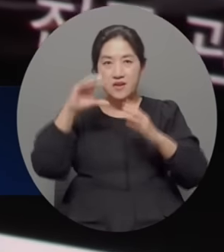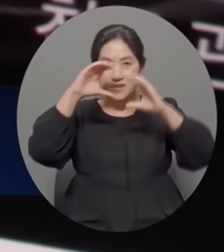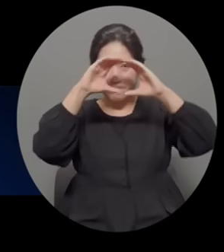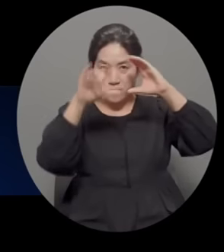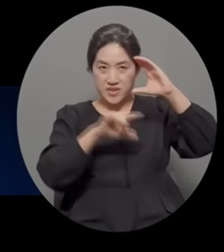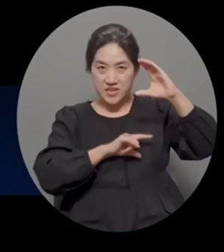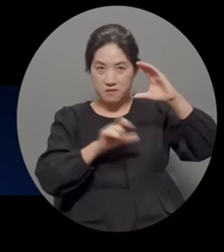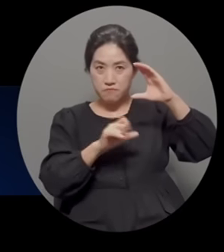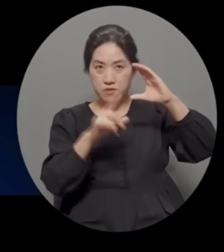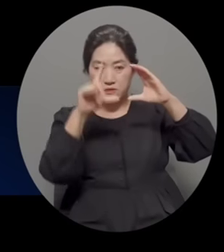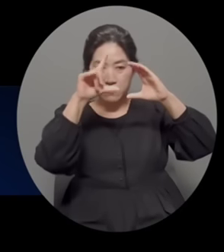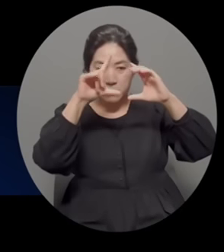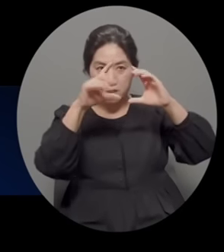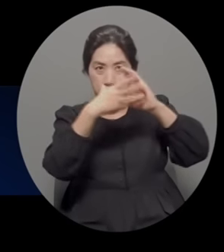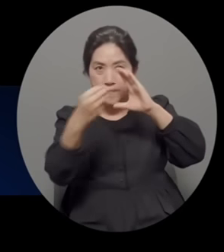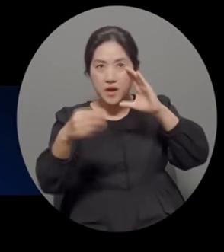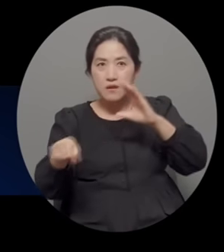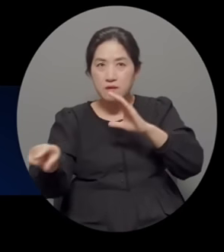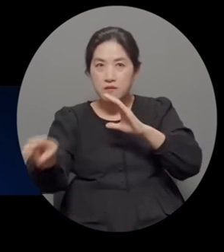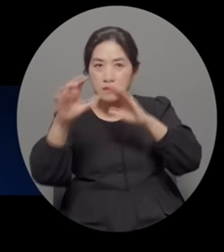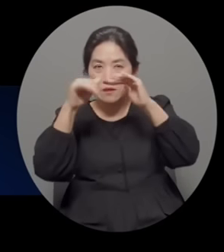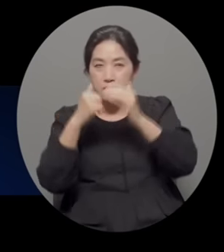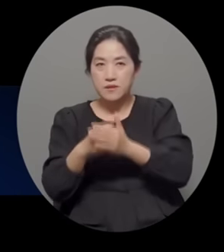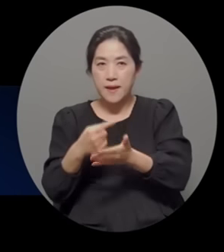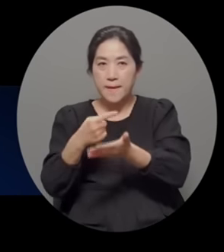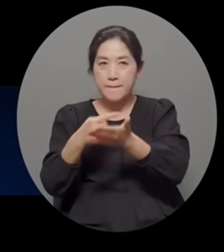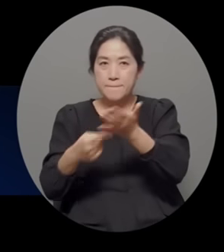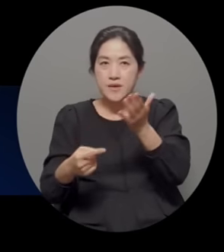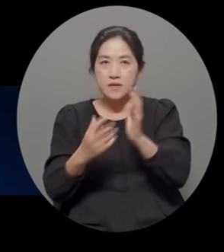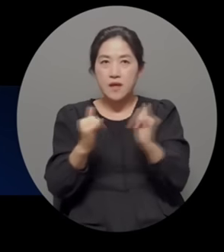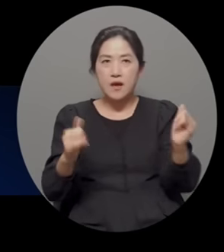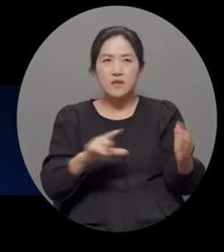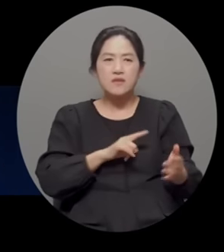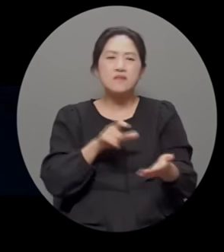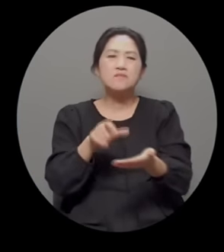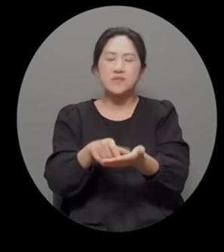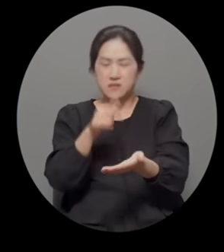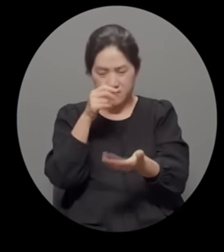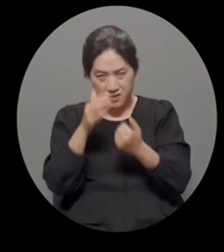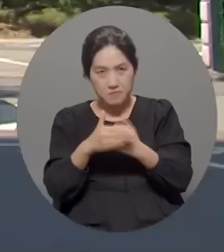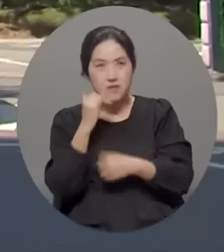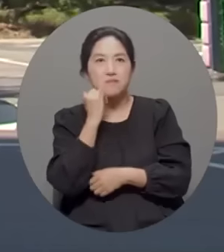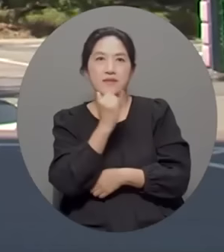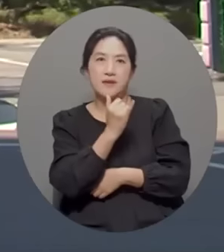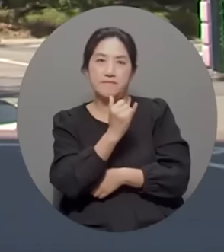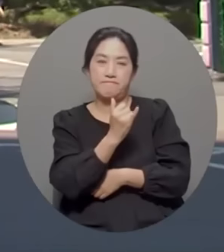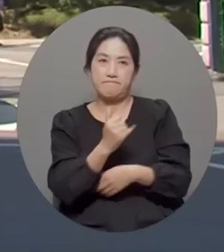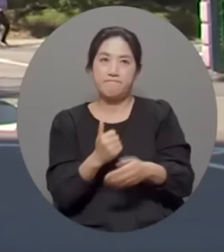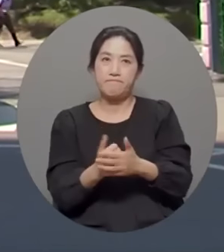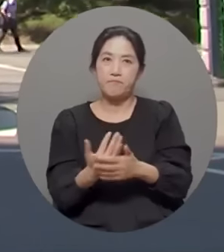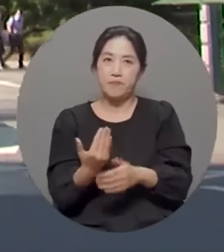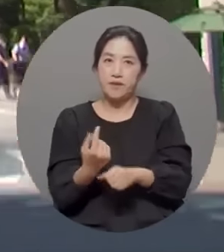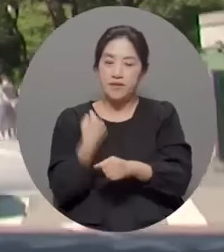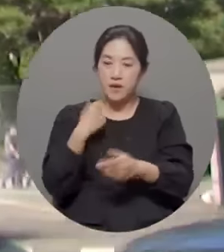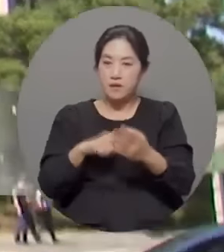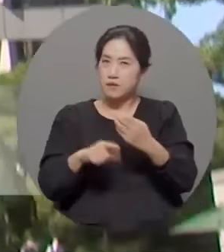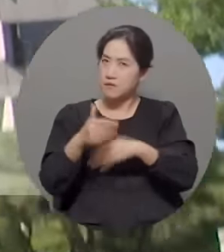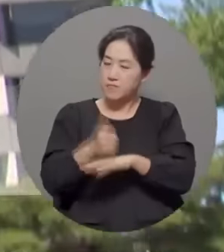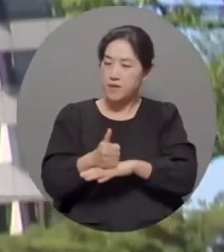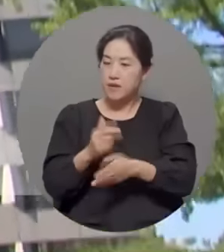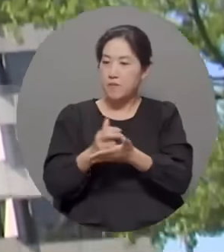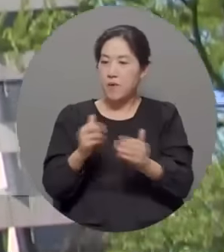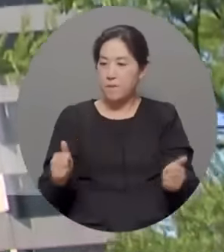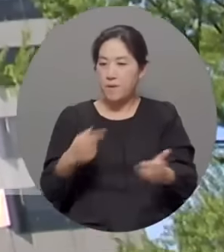화면을 이제 캡처한 게 있었는데 거기에 그 피해자분 이름이 써 있는 거예요. 지난해 말 법원이 피해자들의